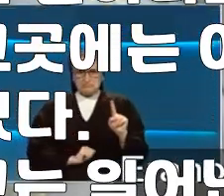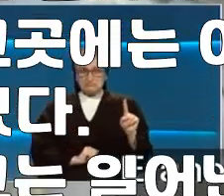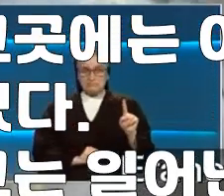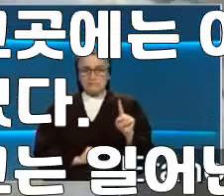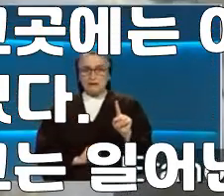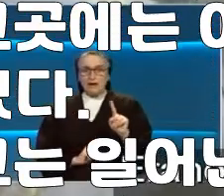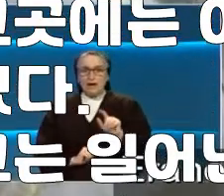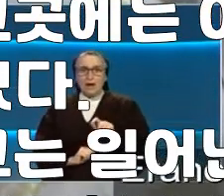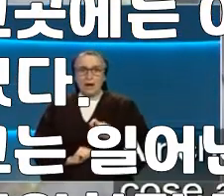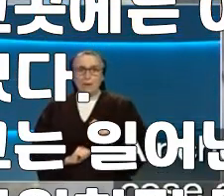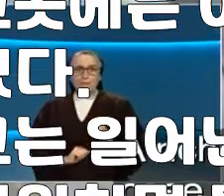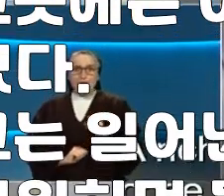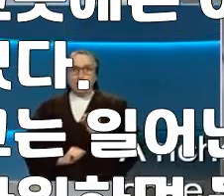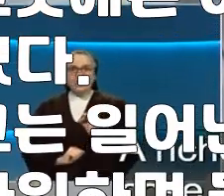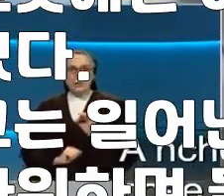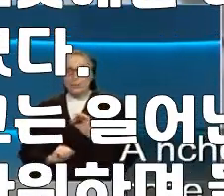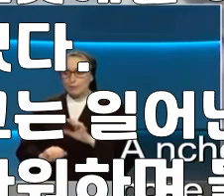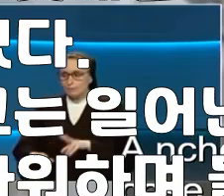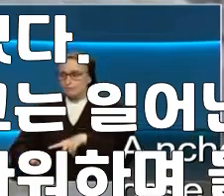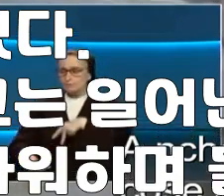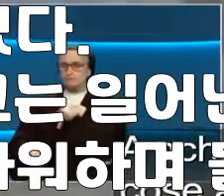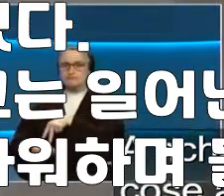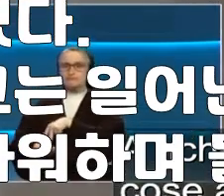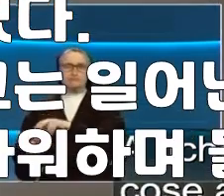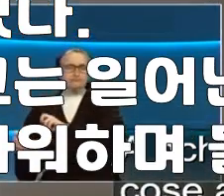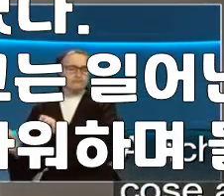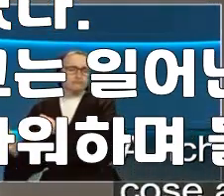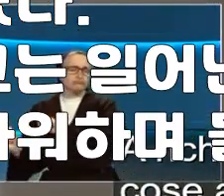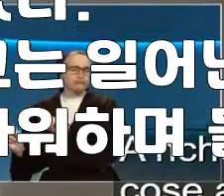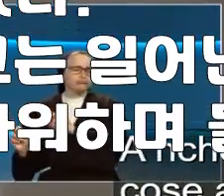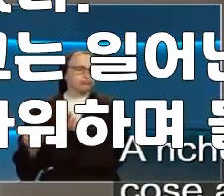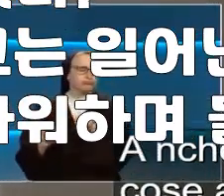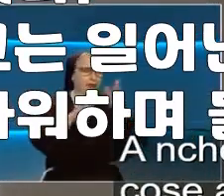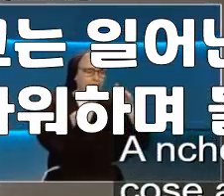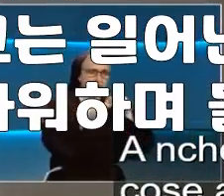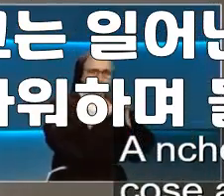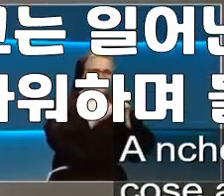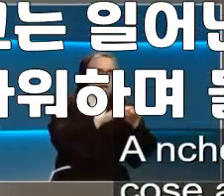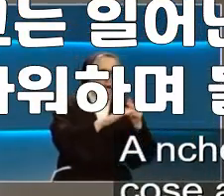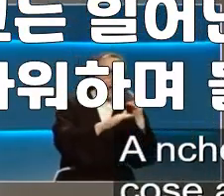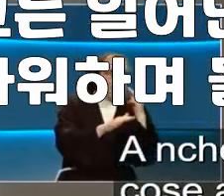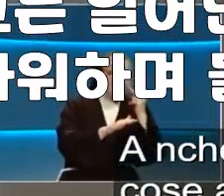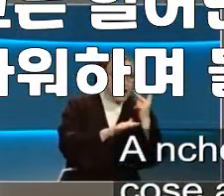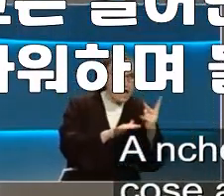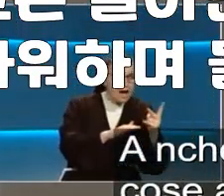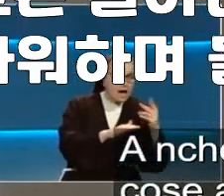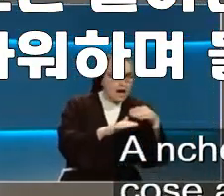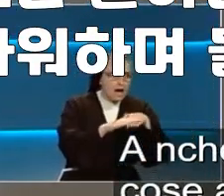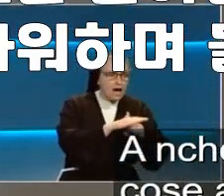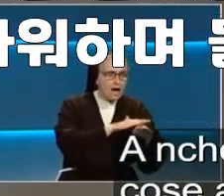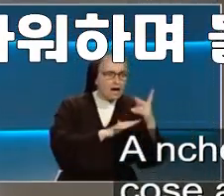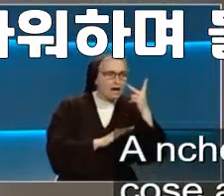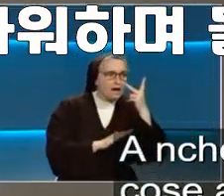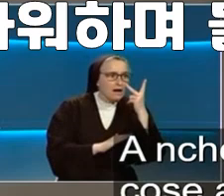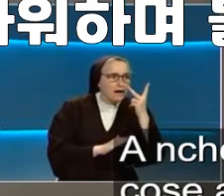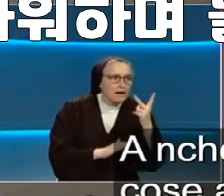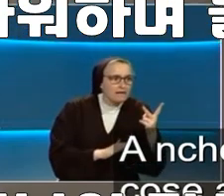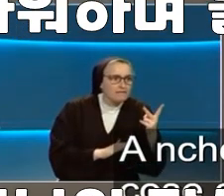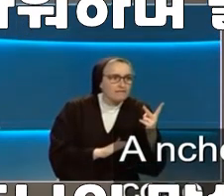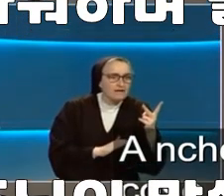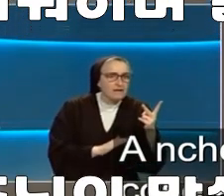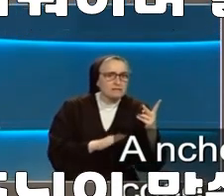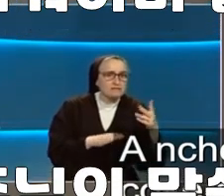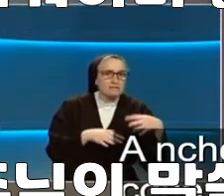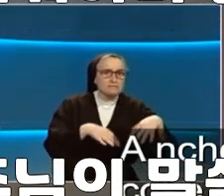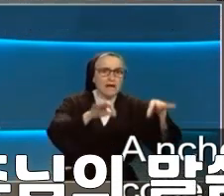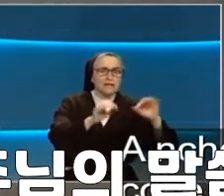Pietro tuttavia si alzò, corse al sepolcro e, chinatosi, vide